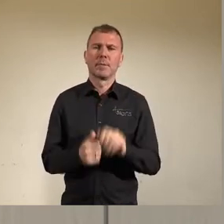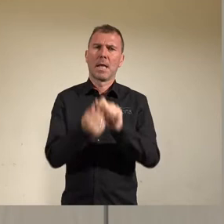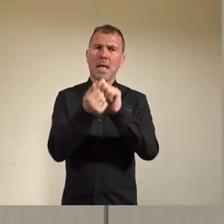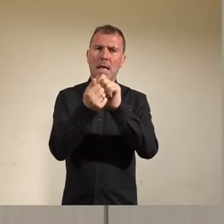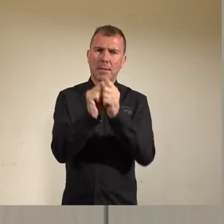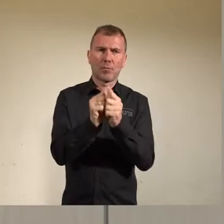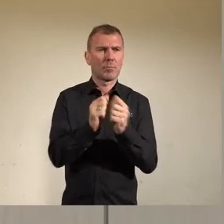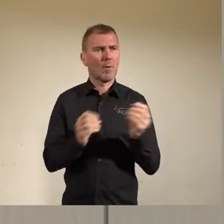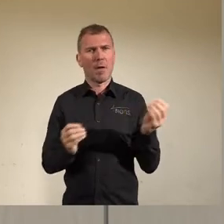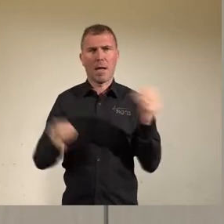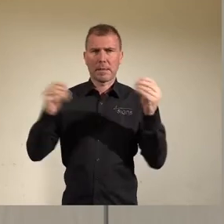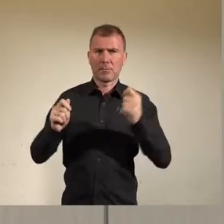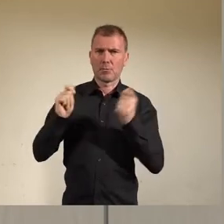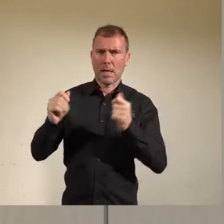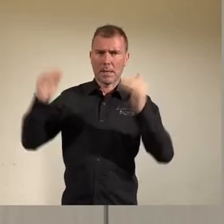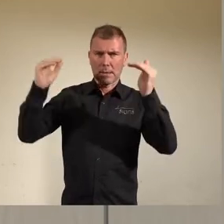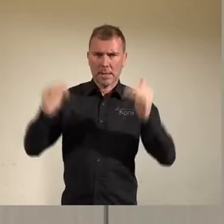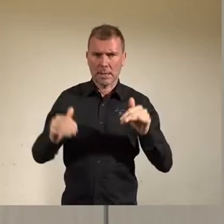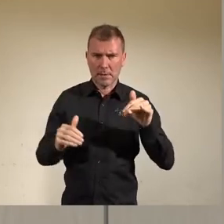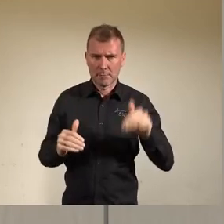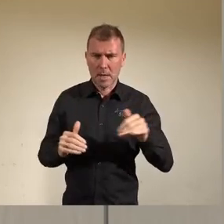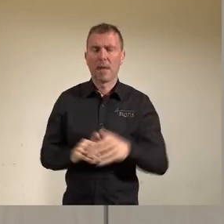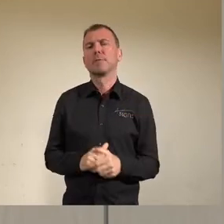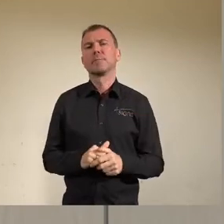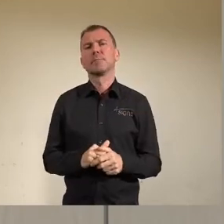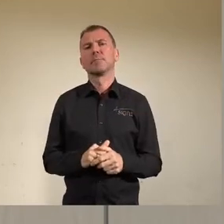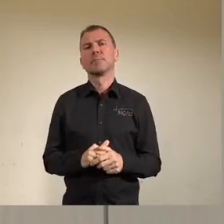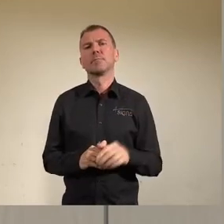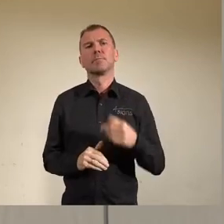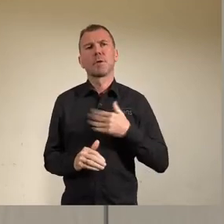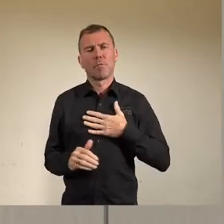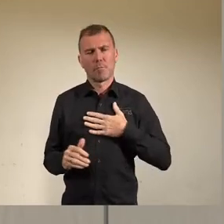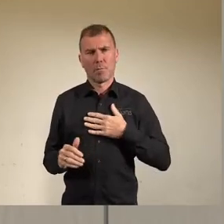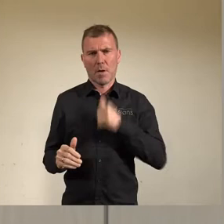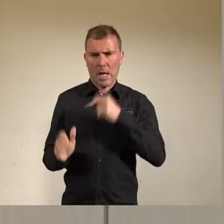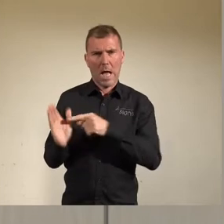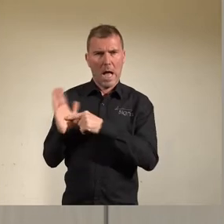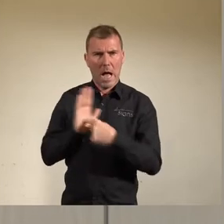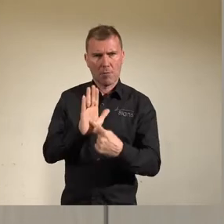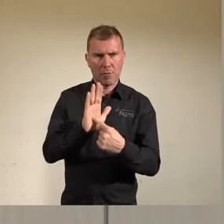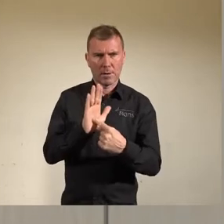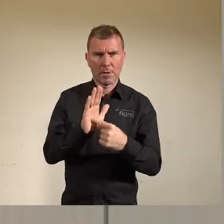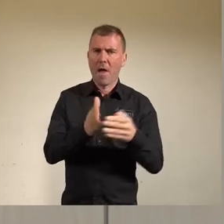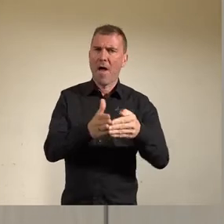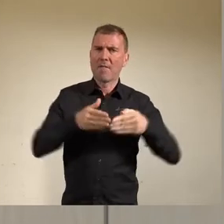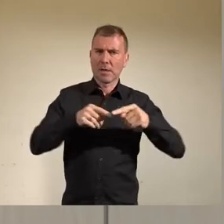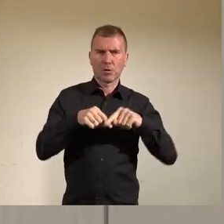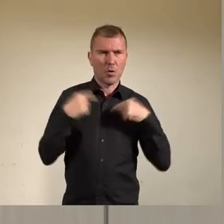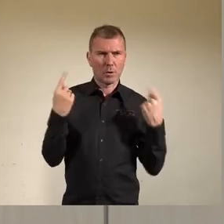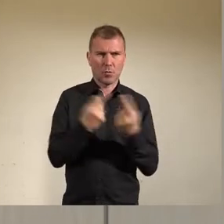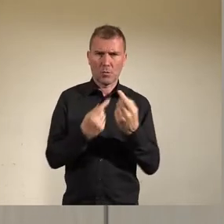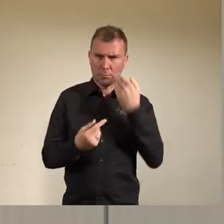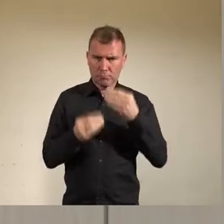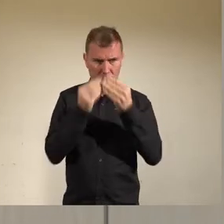Änderungs- und Ergänzungsanträge, die dann von mir aufgerufen werden. In der Fraktionsrunde darf ich Ihnen schon